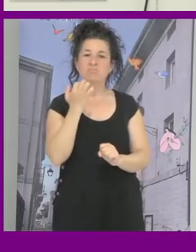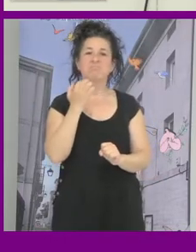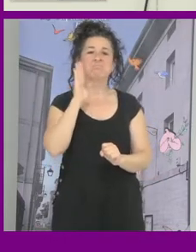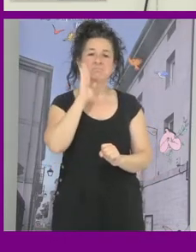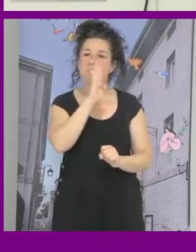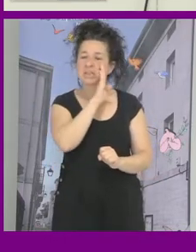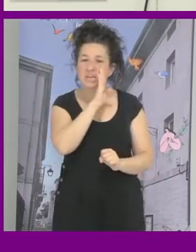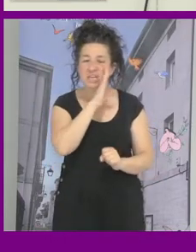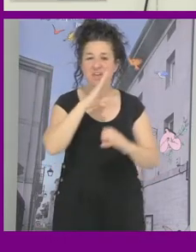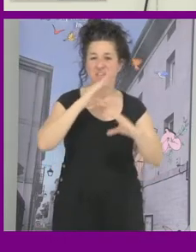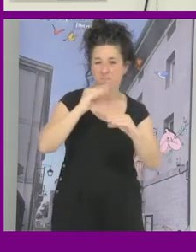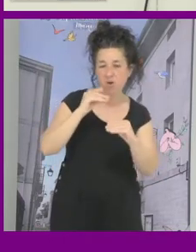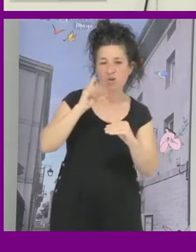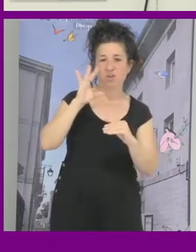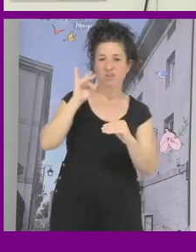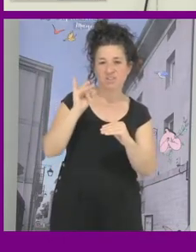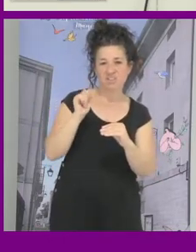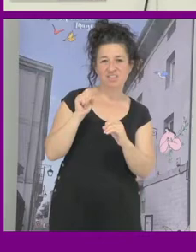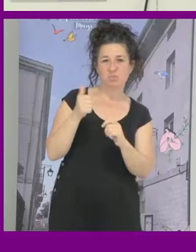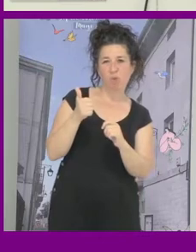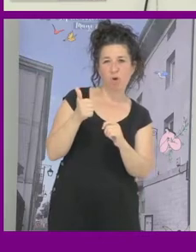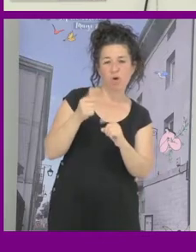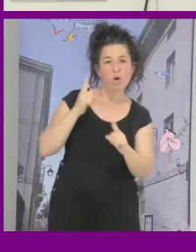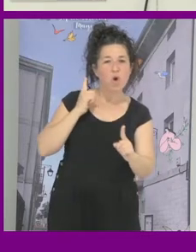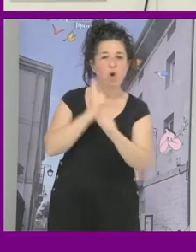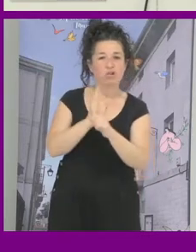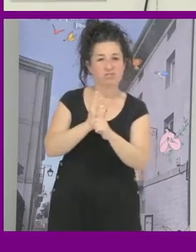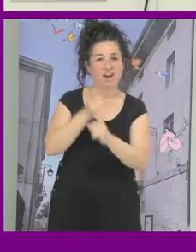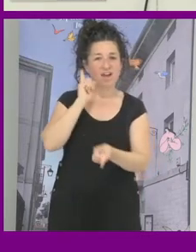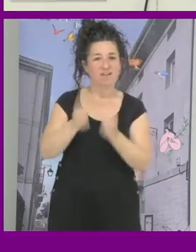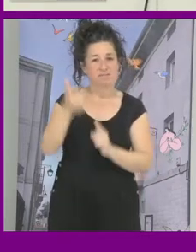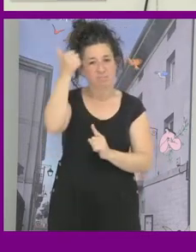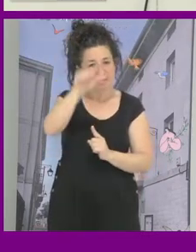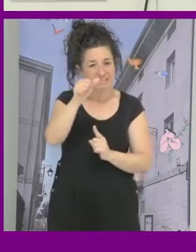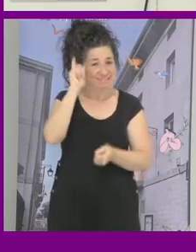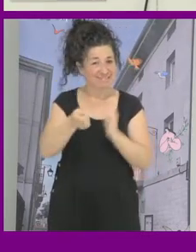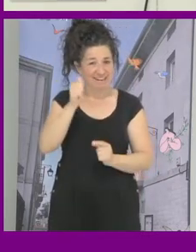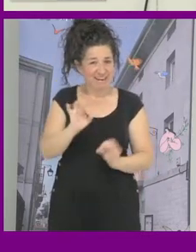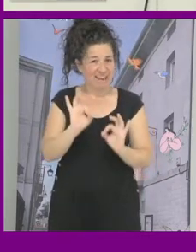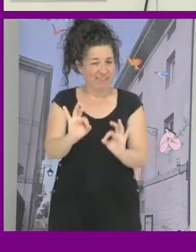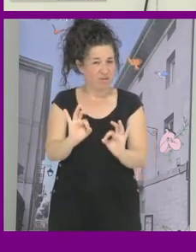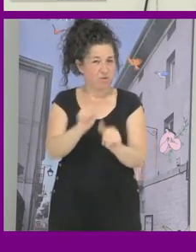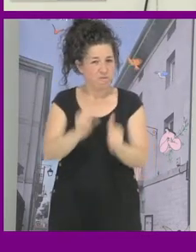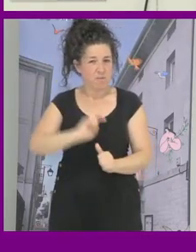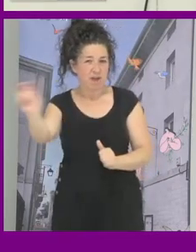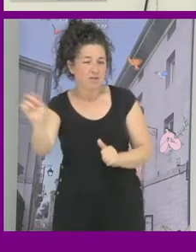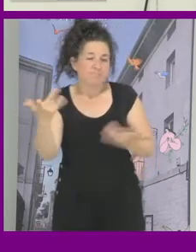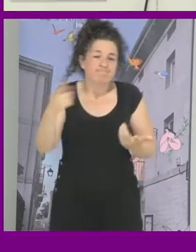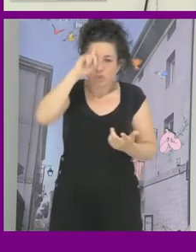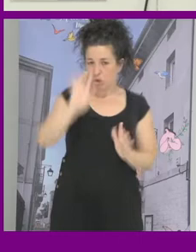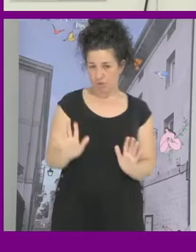amatasun patriarkalaren desertzioa egiteko beste modu zilegi bat, ba ez dakit, ez? Baina, bueno, niri iruditzen zaidana edo sumatu dudana